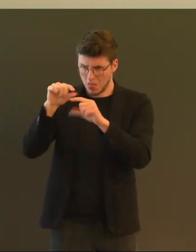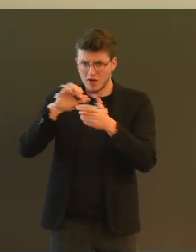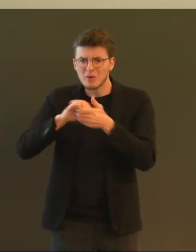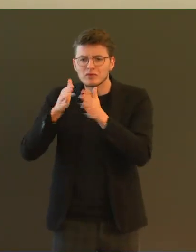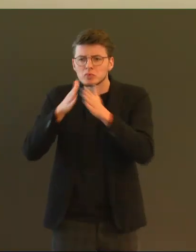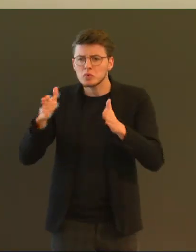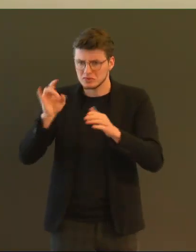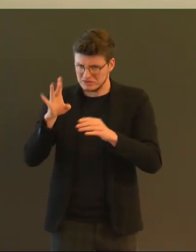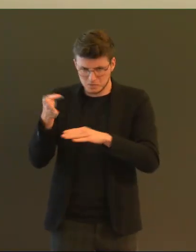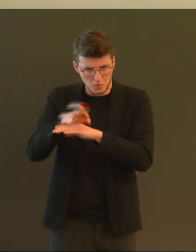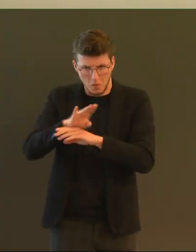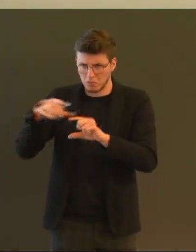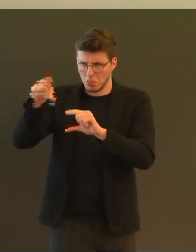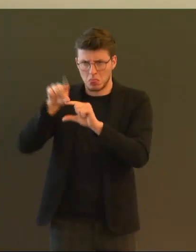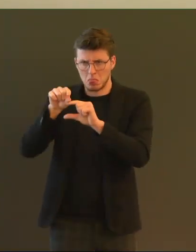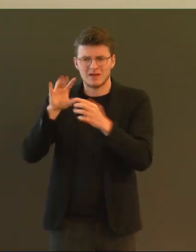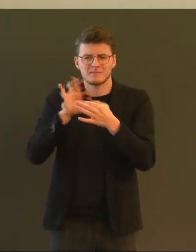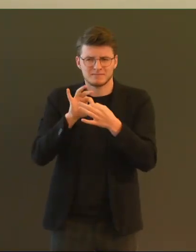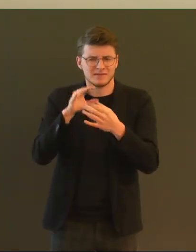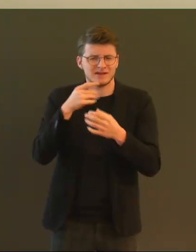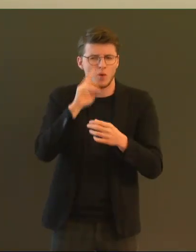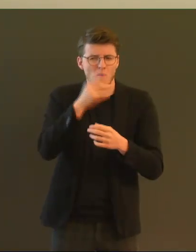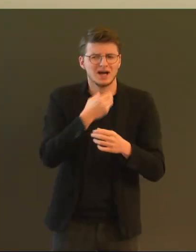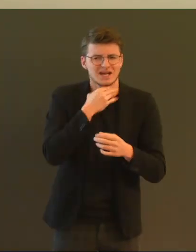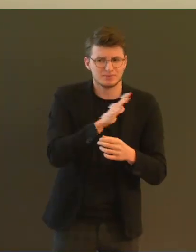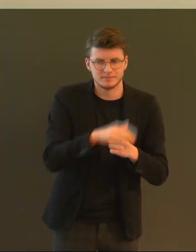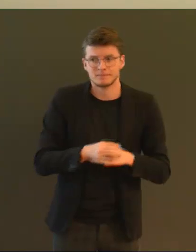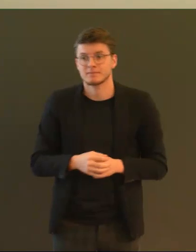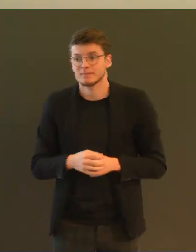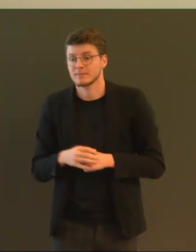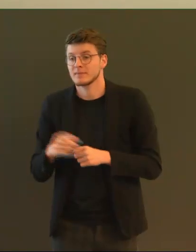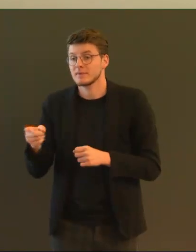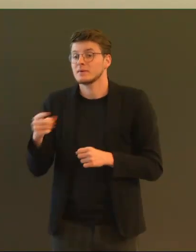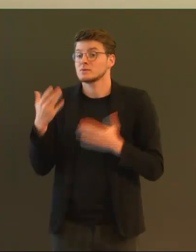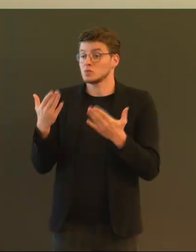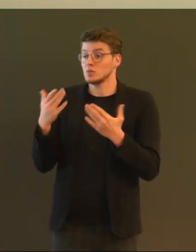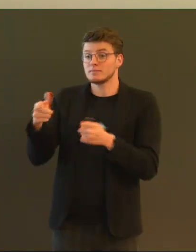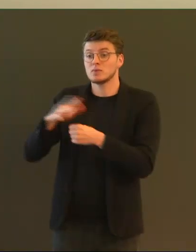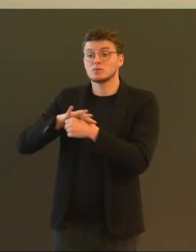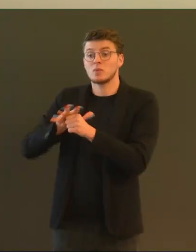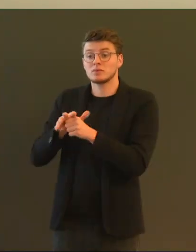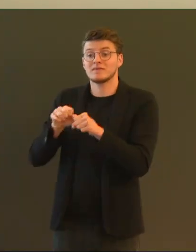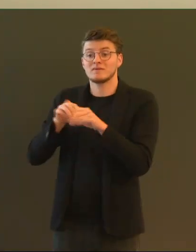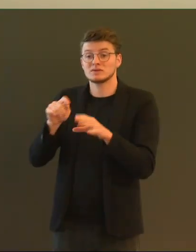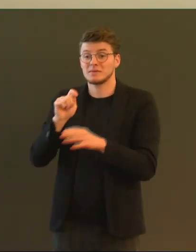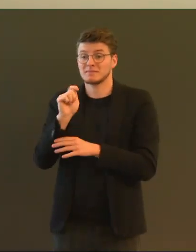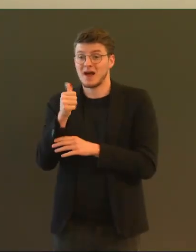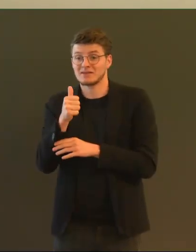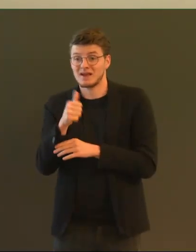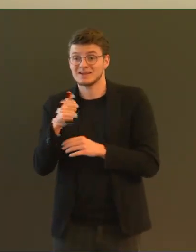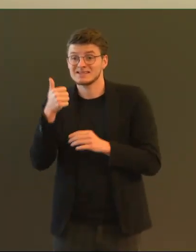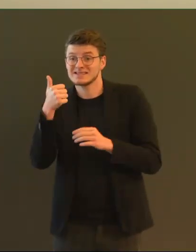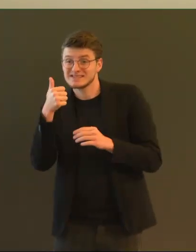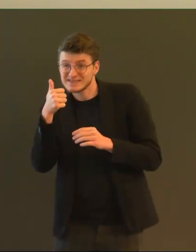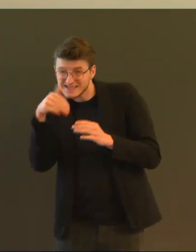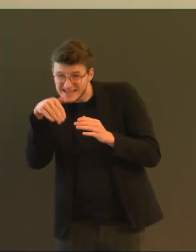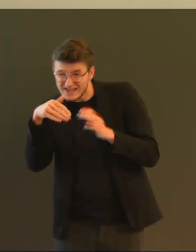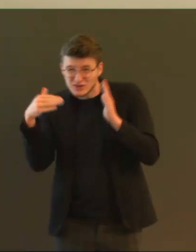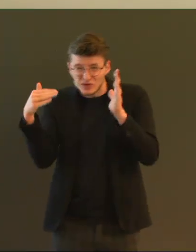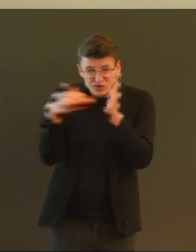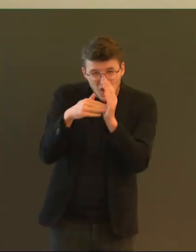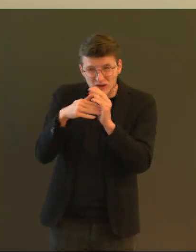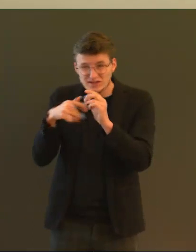COVID-19 heeft ondertussen bijna 9000 extra overlijdens veroorzaakt in België. Dit is veel hoger